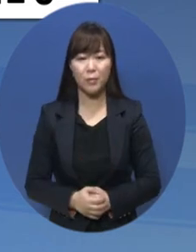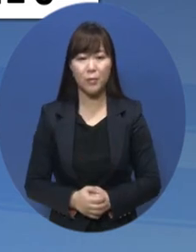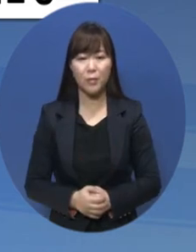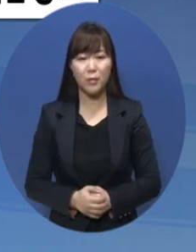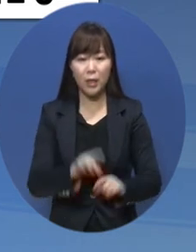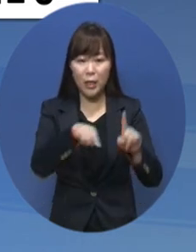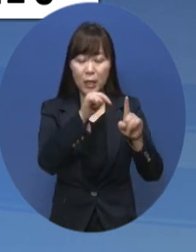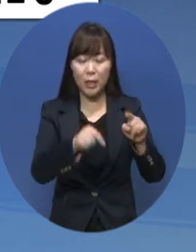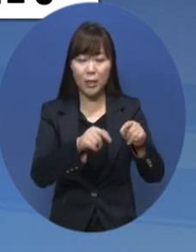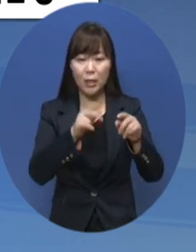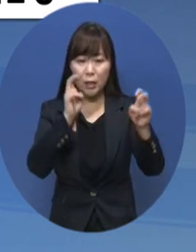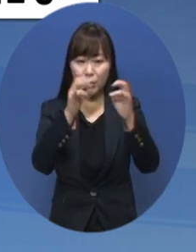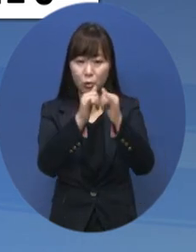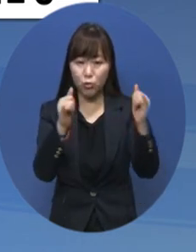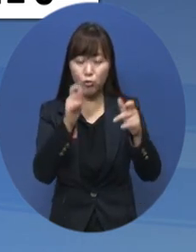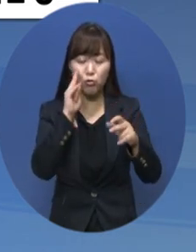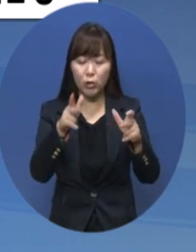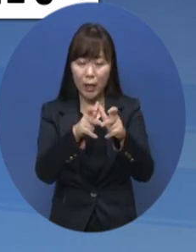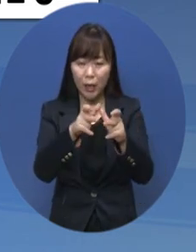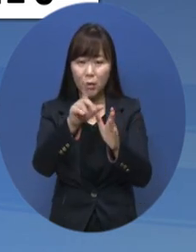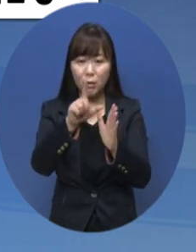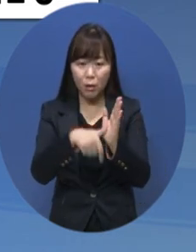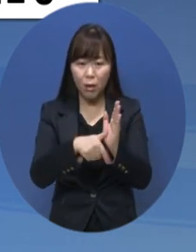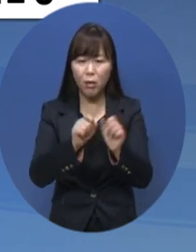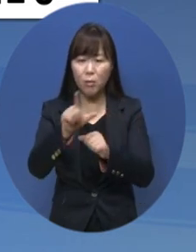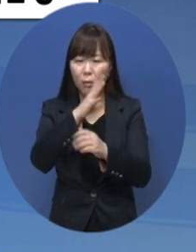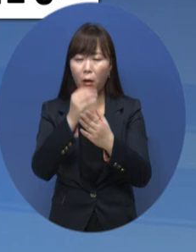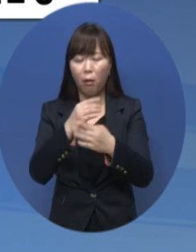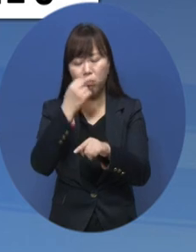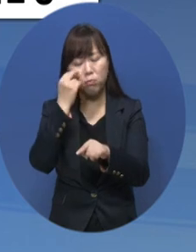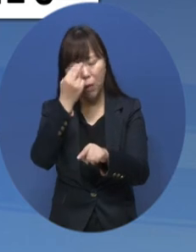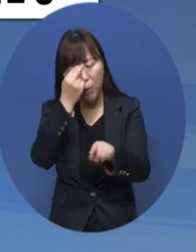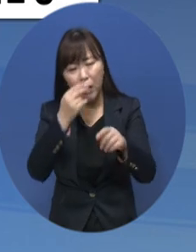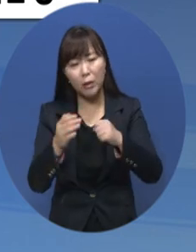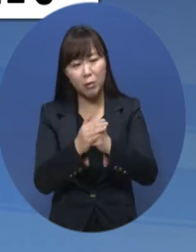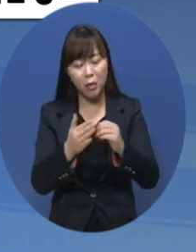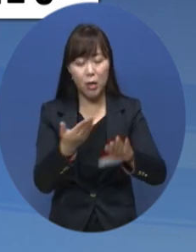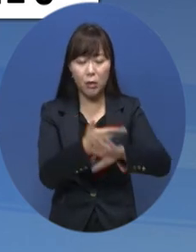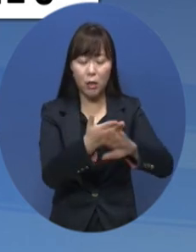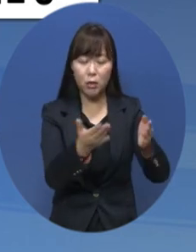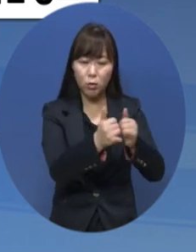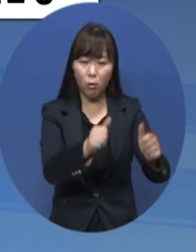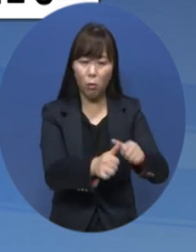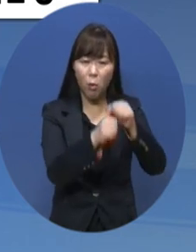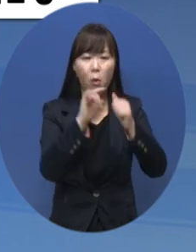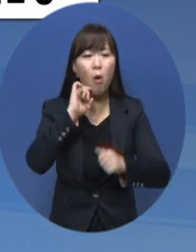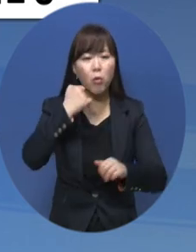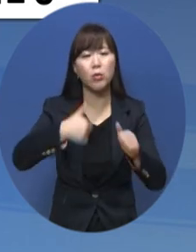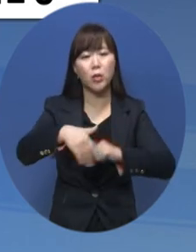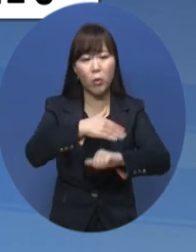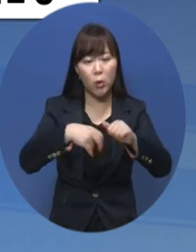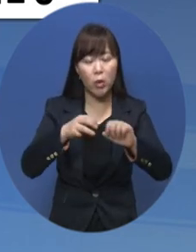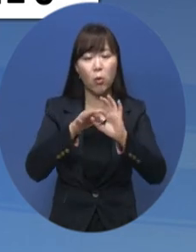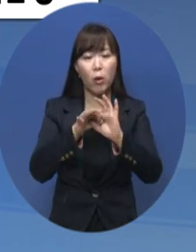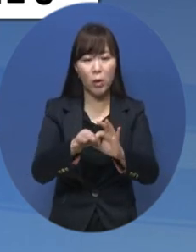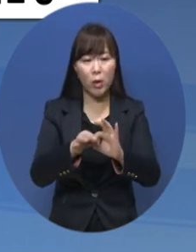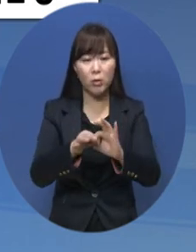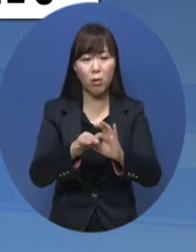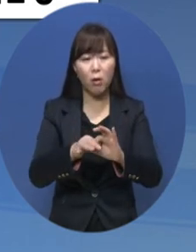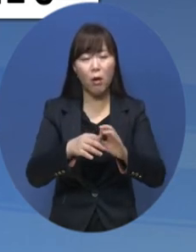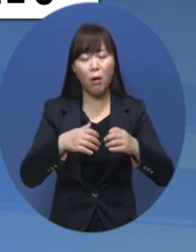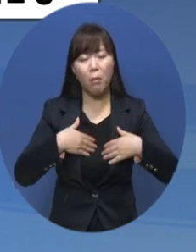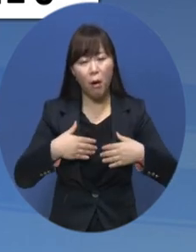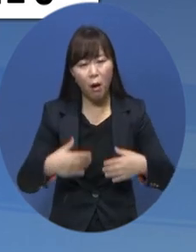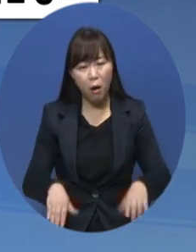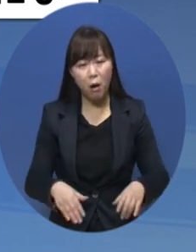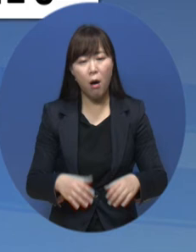1인 사업주인 중증 장애인의 경우 대부분 영세해 직원을 고용할 수 없는 경우가 대다수며 이에 따라 과로 등